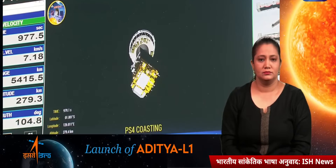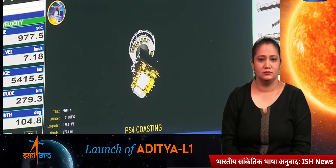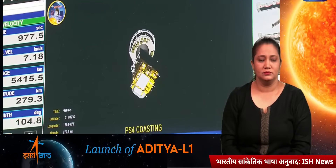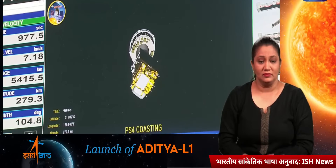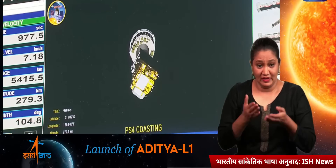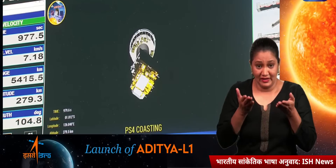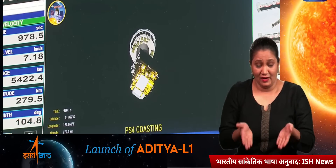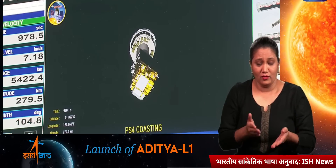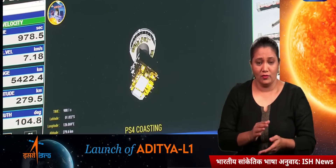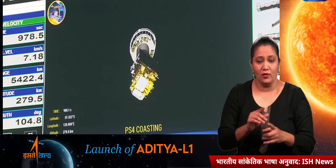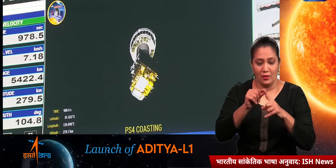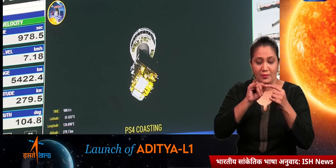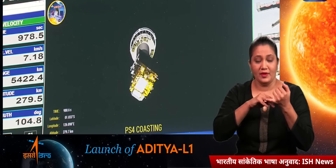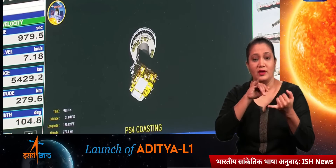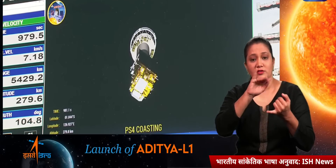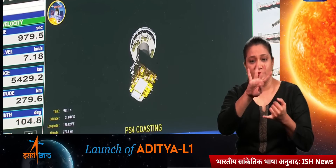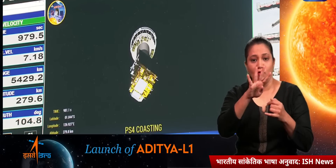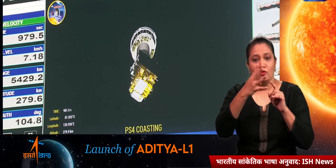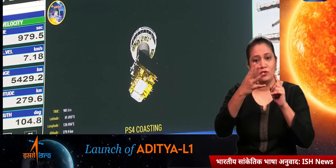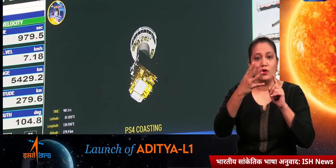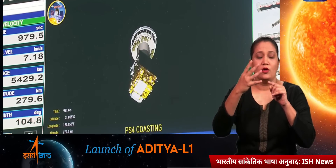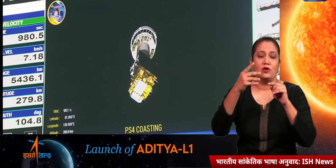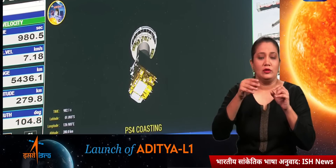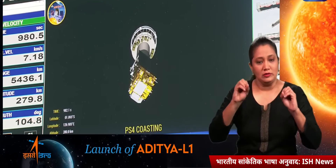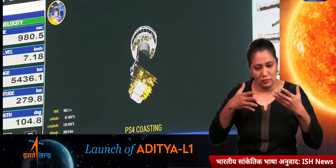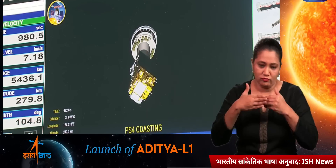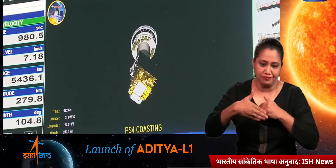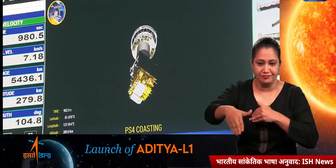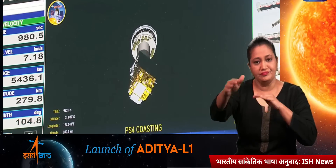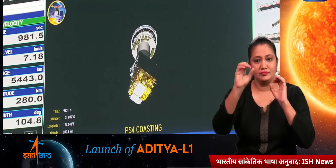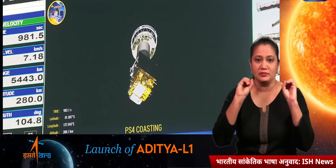वर्तमान में PS4 चरण का कोस्टिंग फेज जारी है।